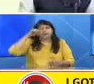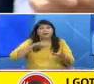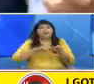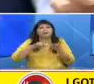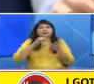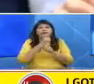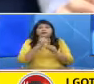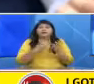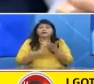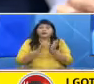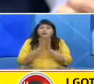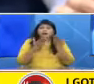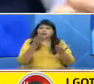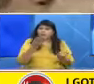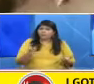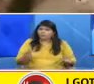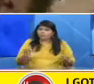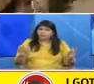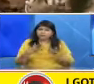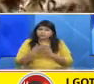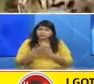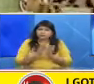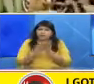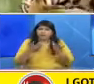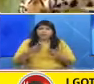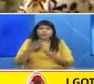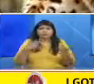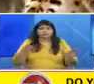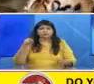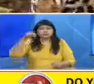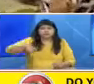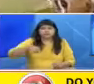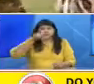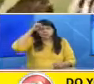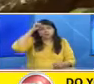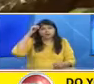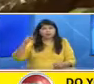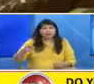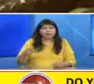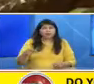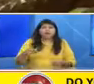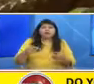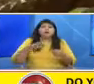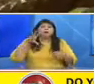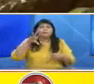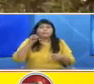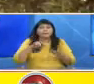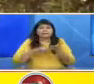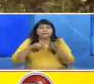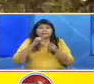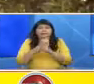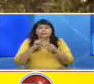सेंसस जारी करने का सौभाग्य मिला था। क्या आप जानते हैं कि भारत में कितने बाघ हैं? भारत में बाघों